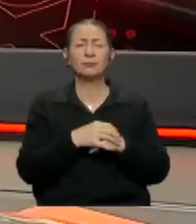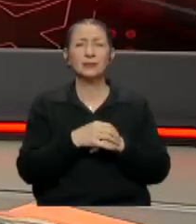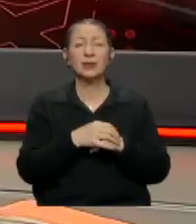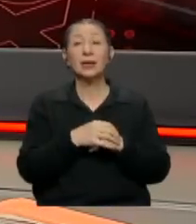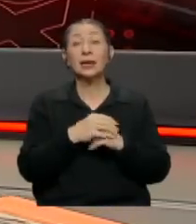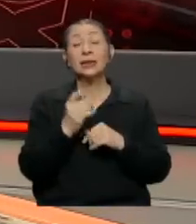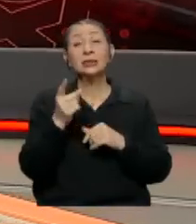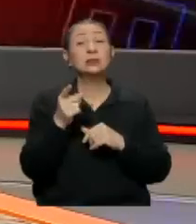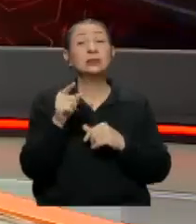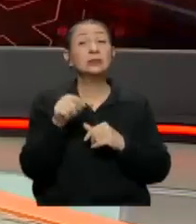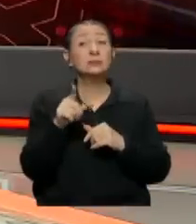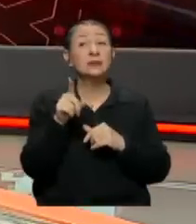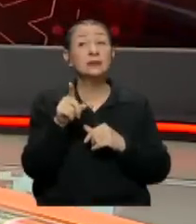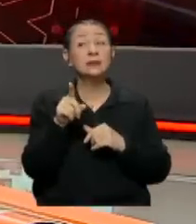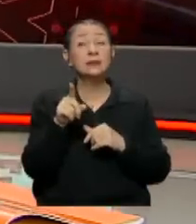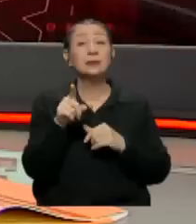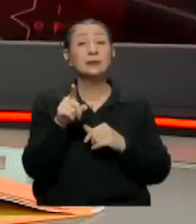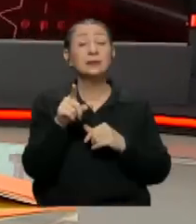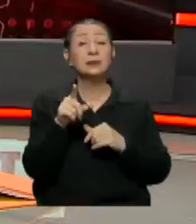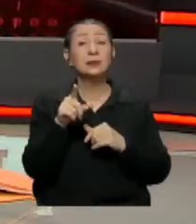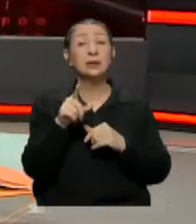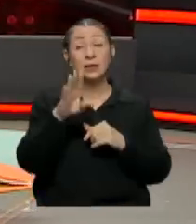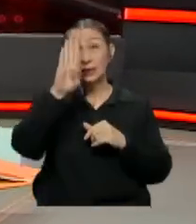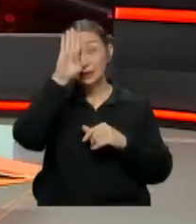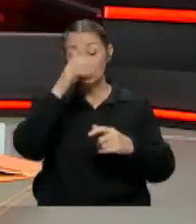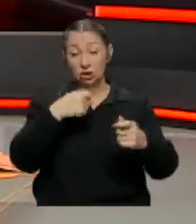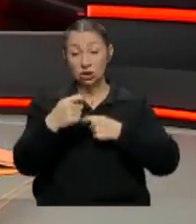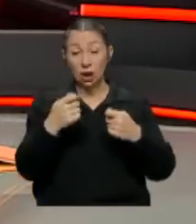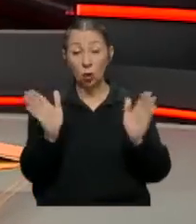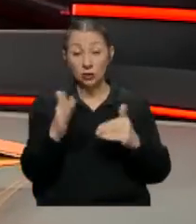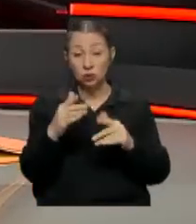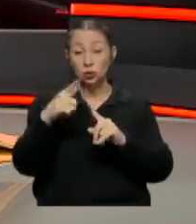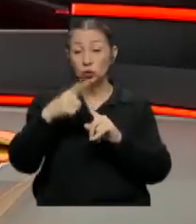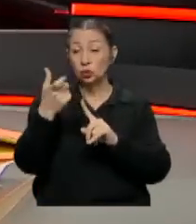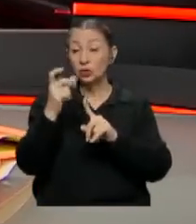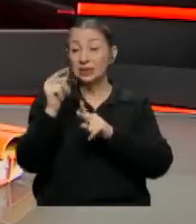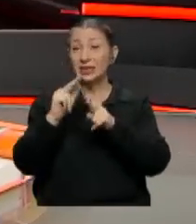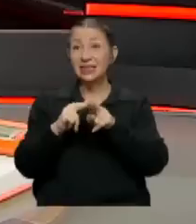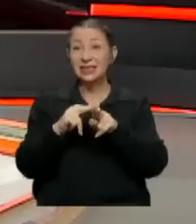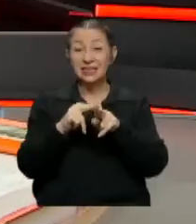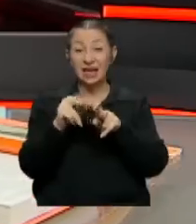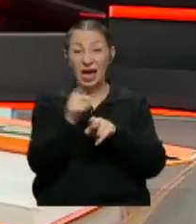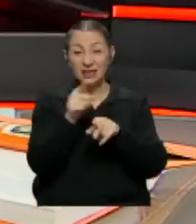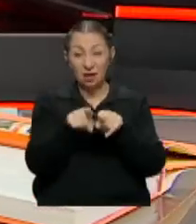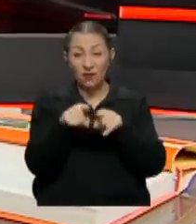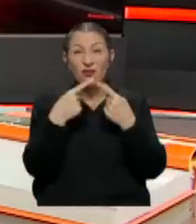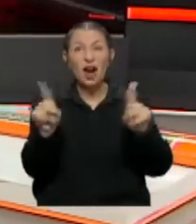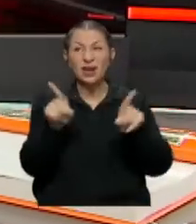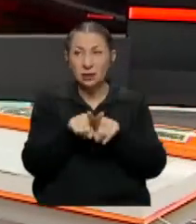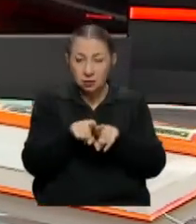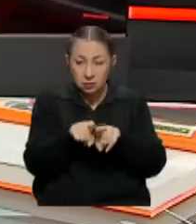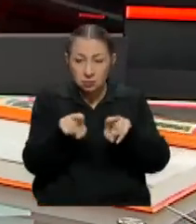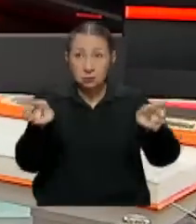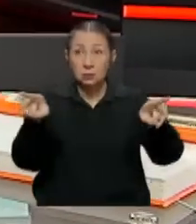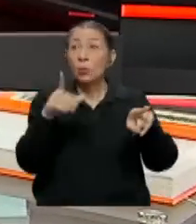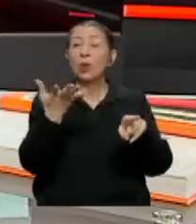Şimdi gelelim İstanbul Ticaret Odası ile TÜİK arasındaki makasın açılmasına ne makası